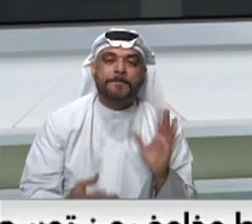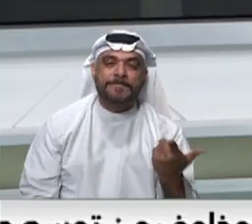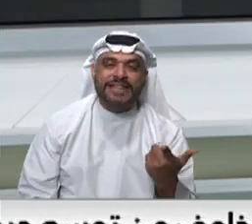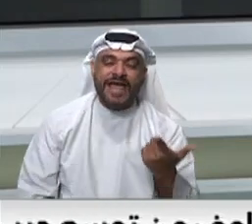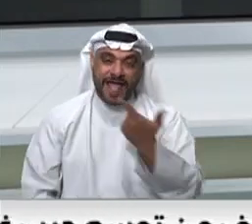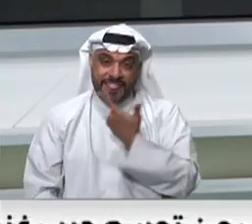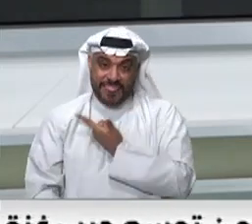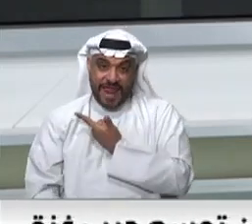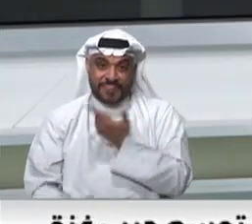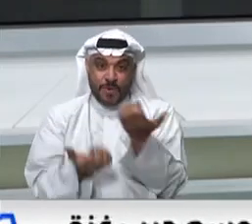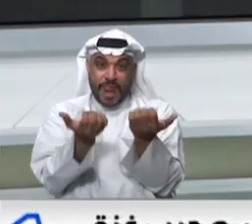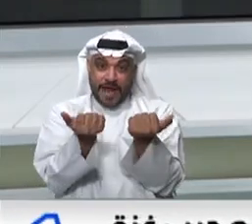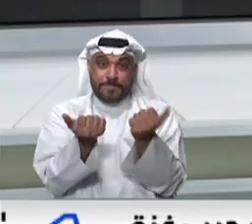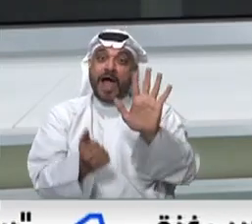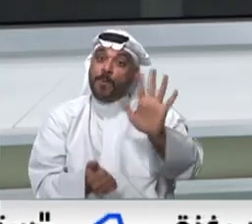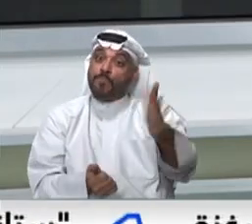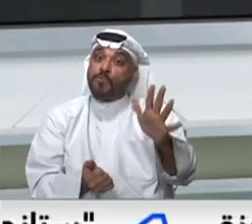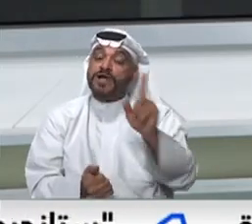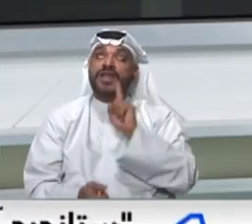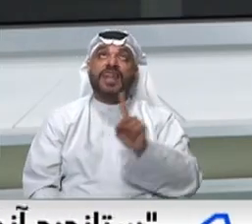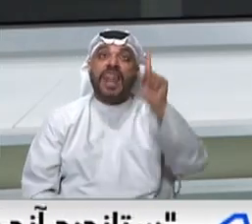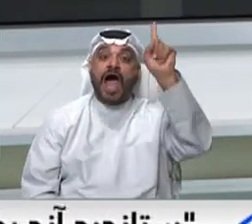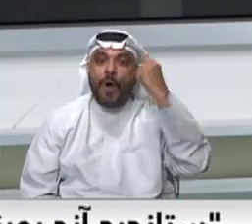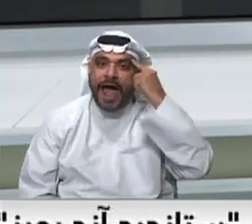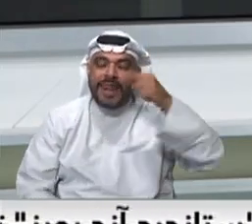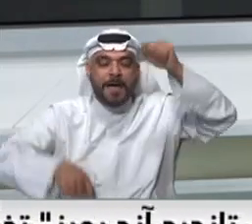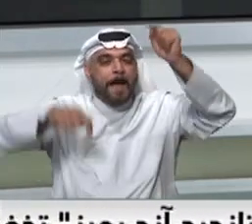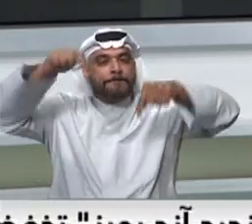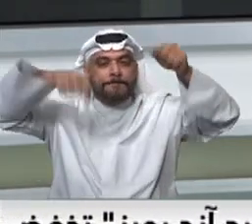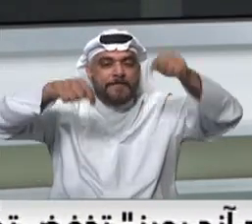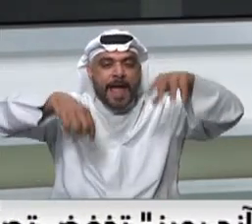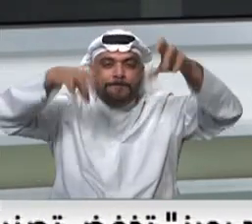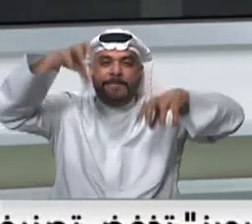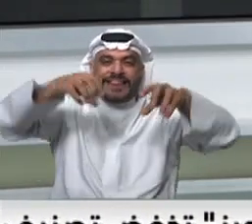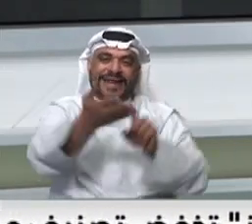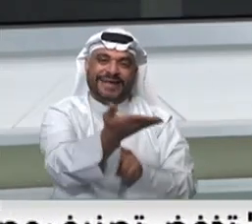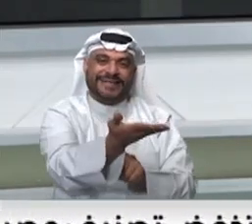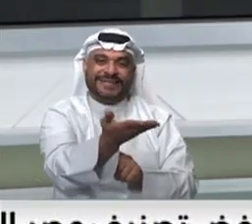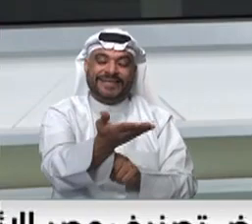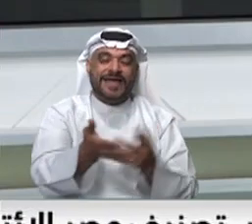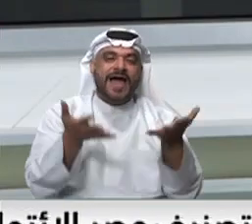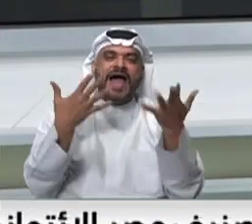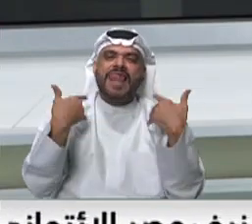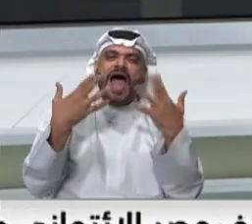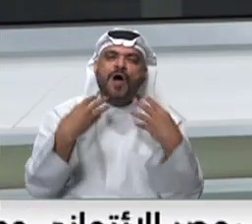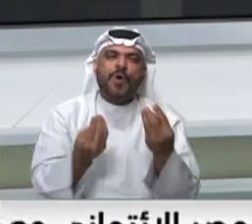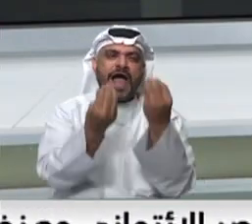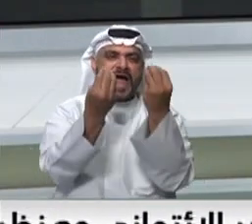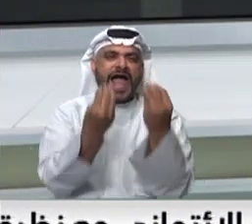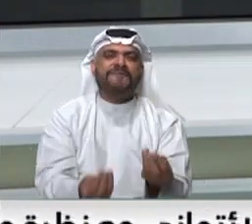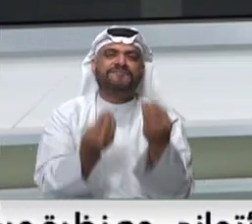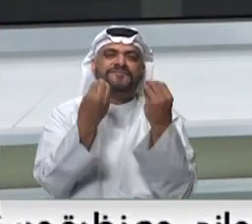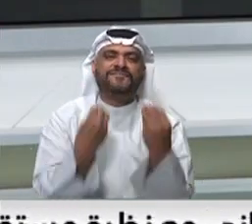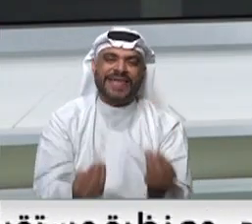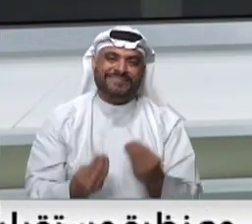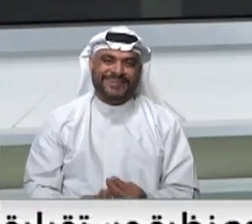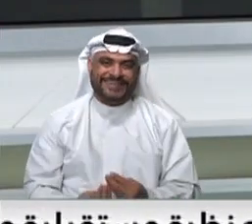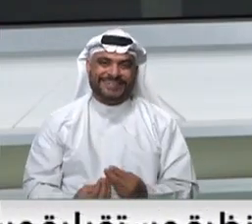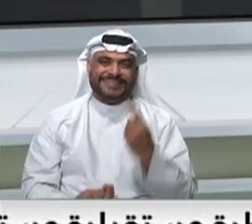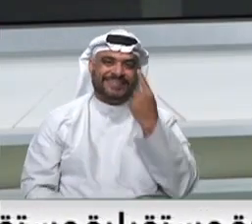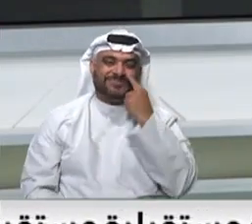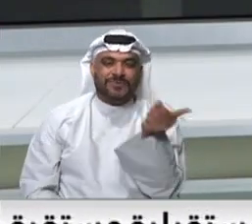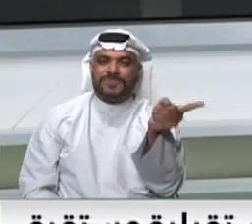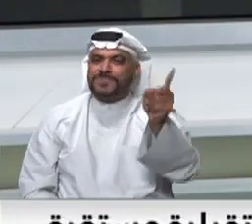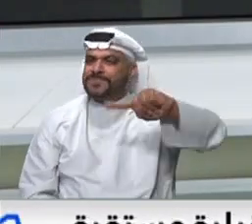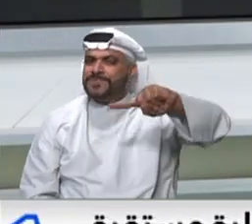يومي الثلاثة والأربعة، مع رياح جنوبية شرقية معتدلة السرعة، قد يكون هناك نشاط نسبي في سرعة الرياح، تصل سرعة الرياح